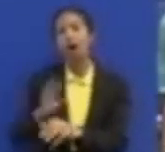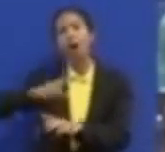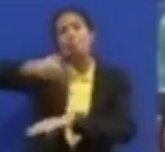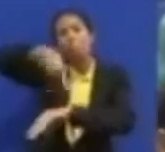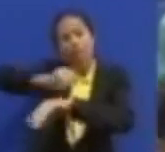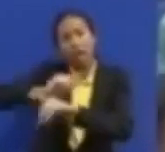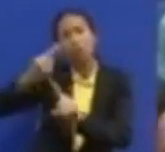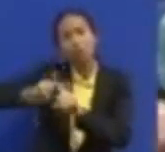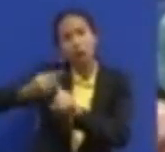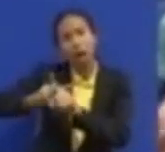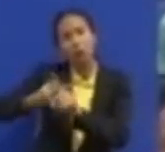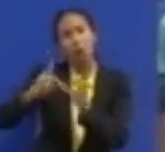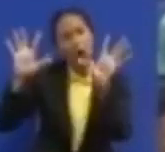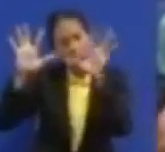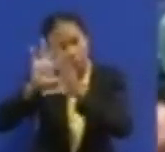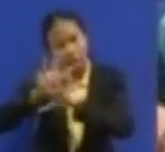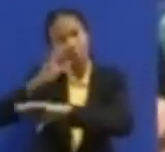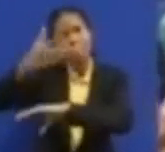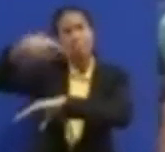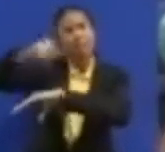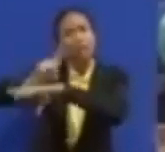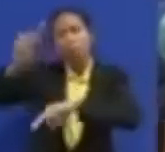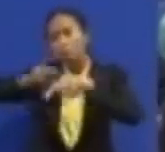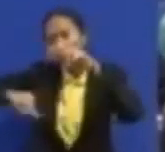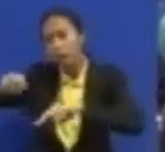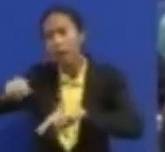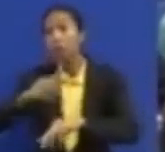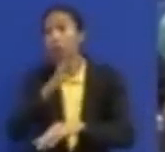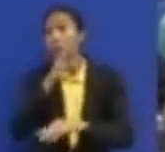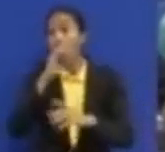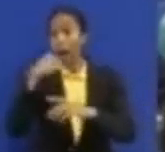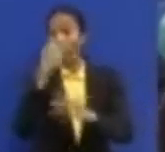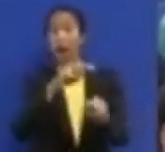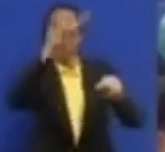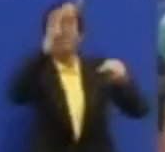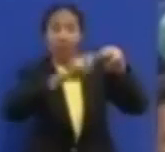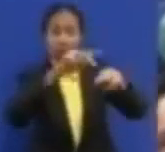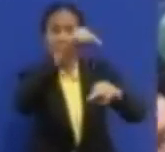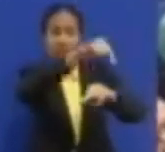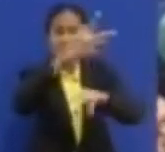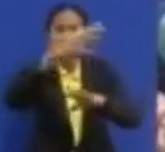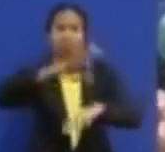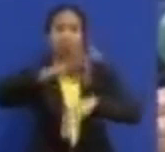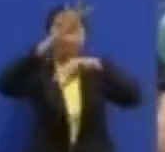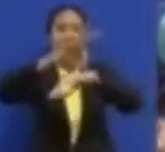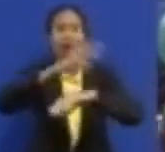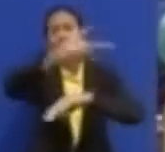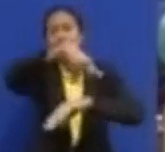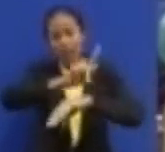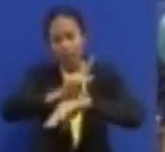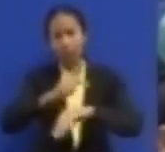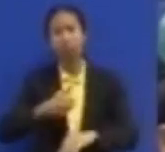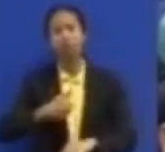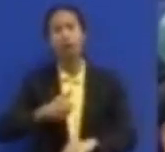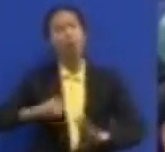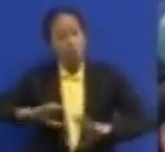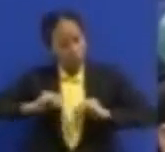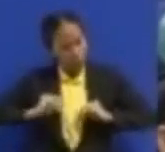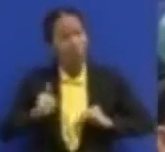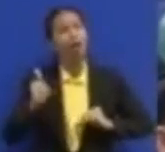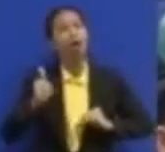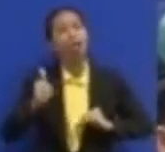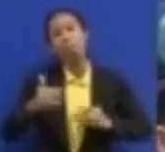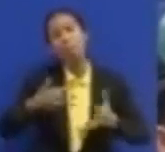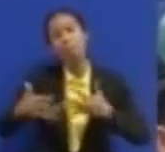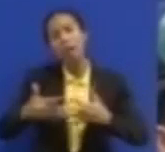ก็ถือเป็นประมุขของเราใครขึ้นไปนั่งก็ถือเป็นประมุขของพวกเราทั้งหมดพวกผมรับได้พวกผมยินดี